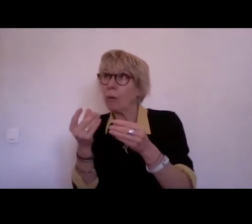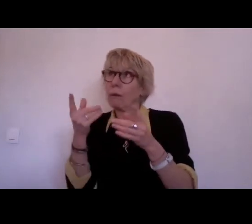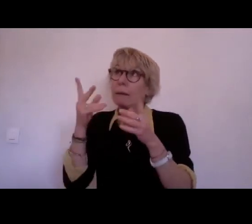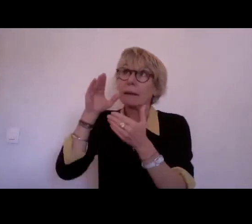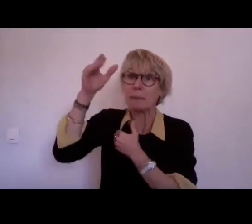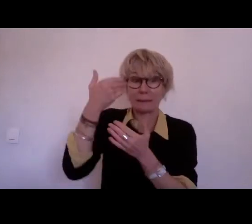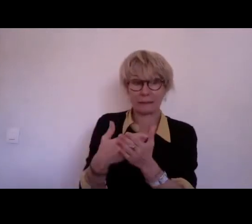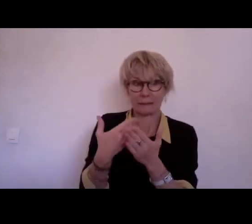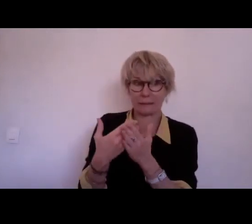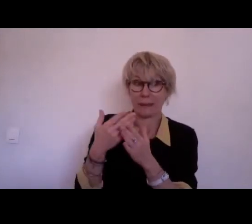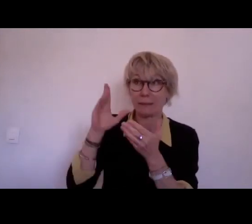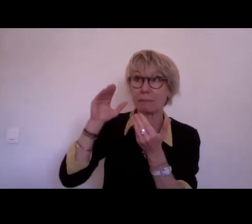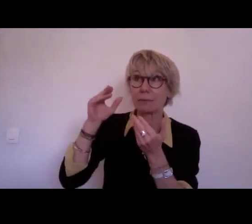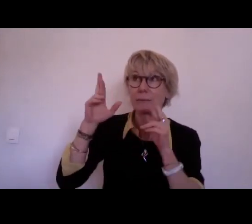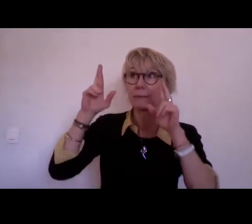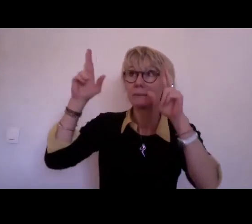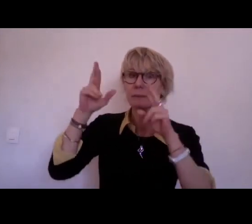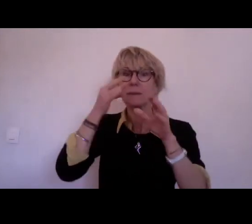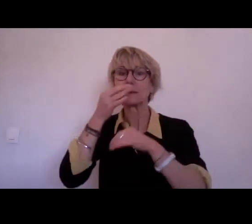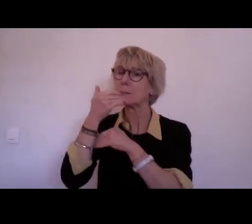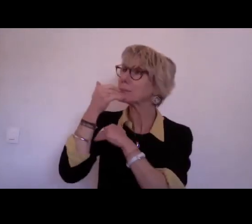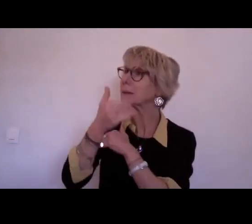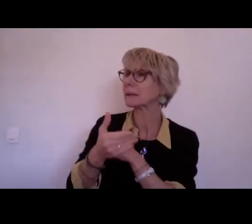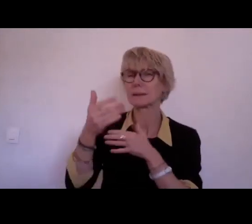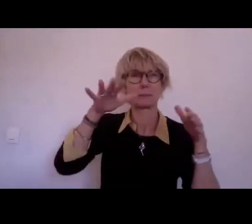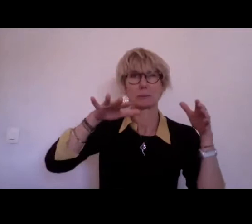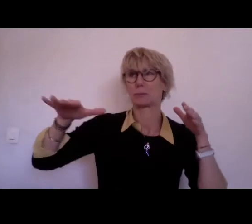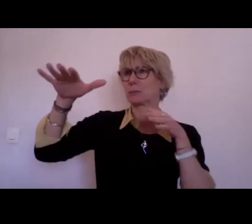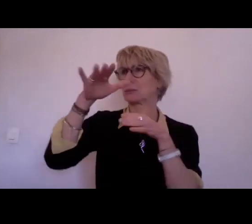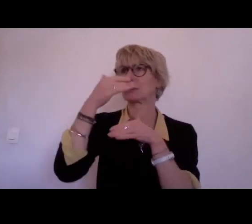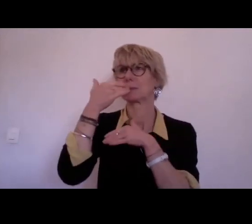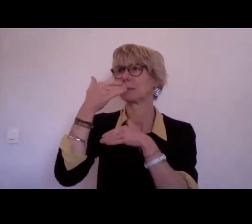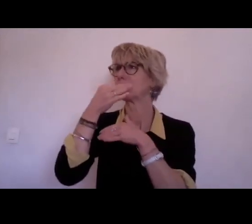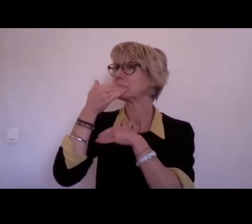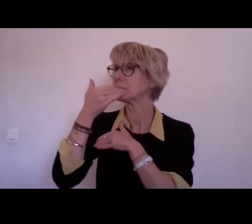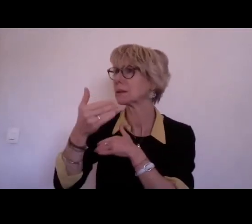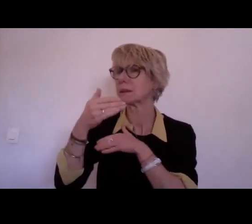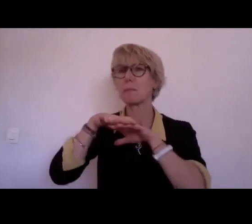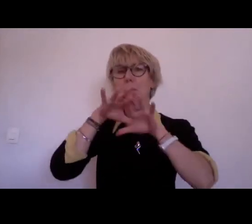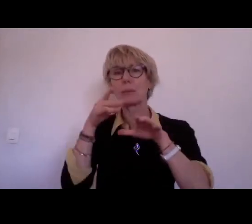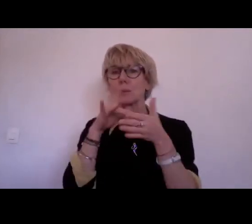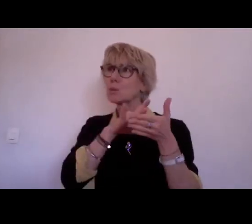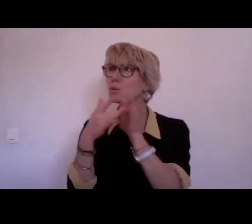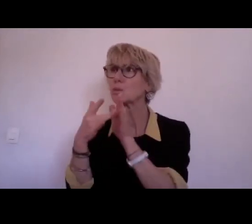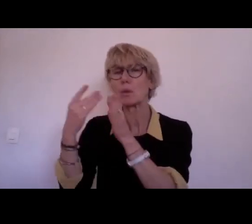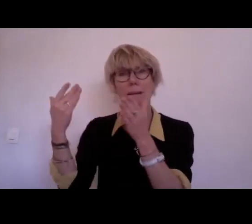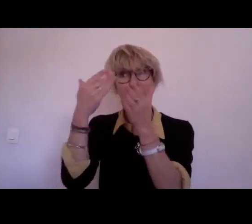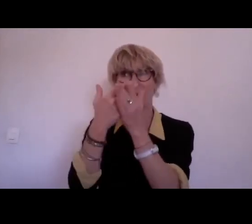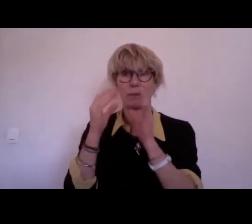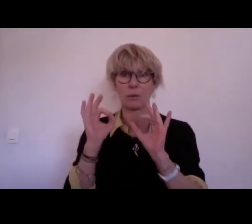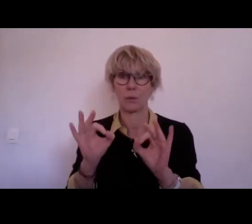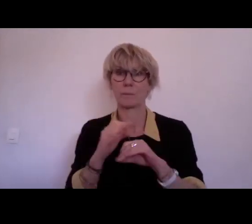D'accord. Et voilà. Enfin, je remercie beaucoup, j'en profite pour remercier beaucoup tous les intervenants et bien